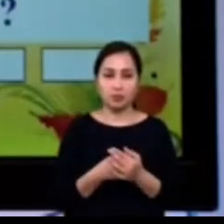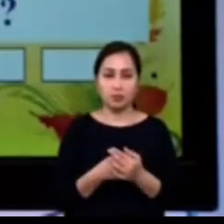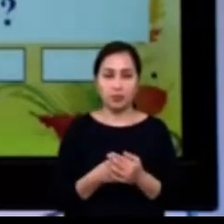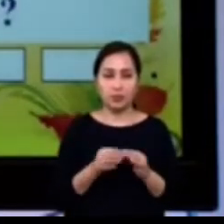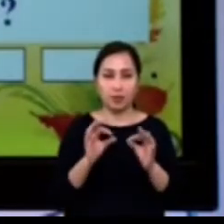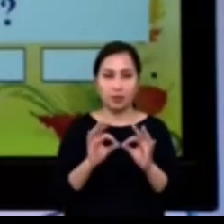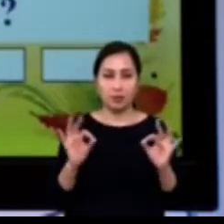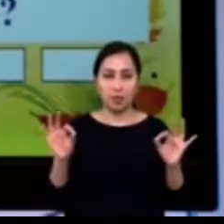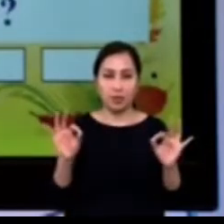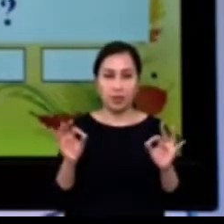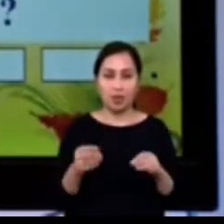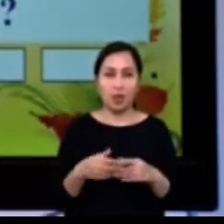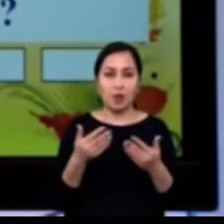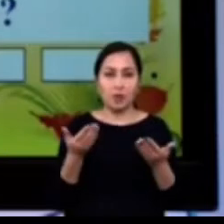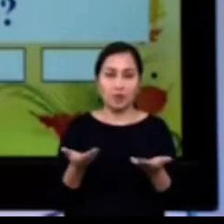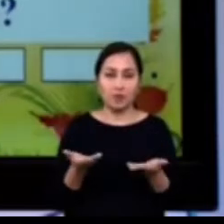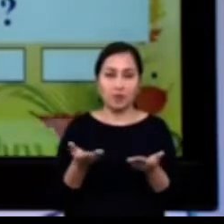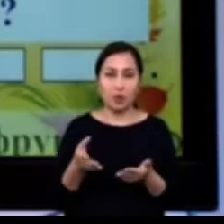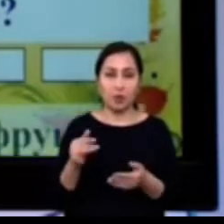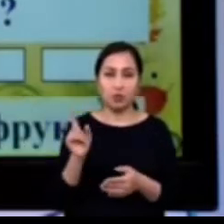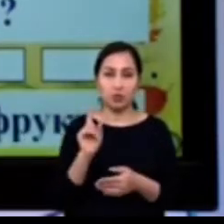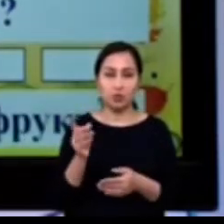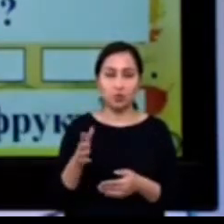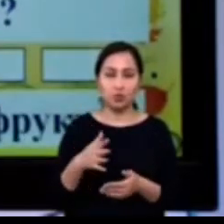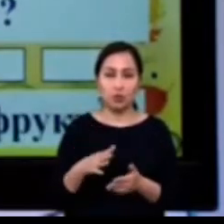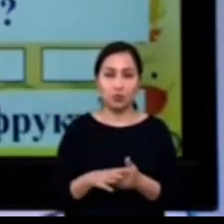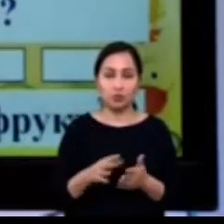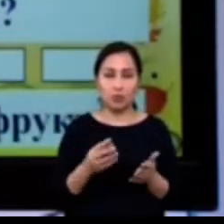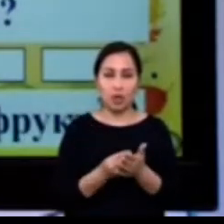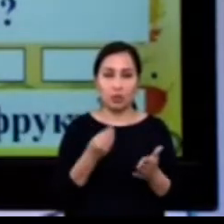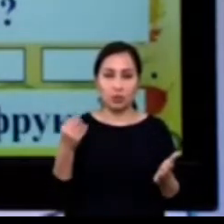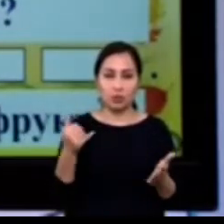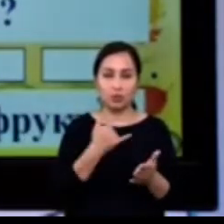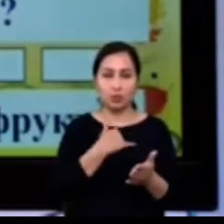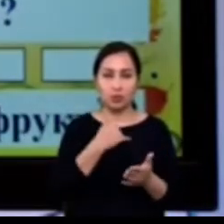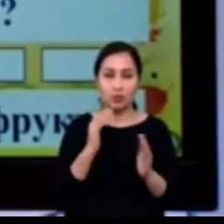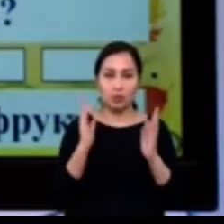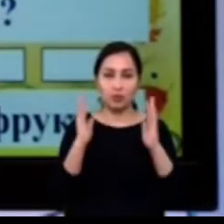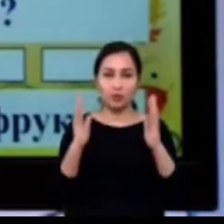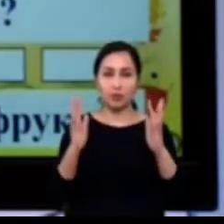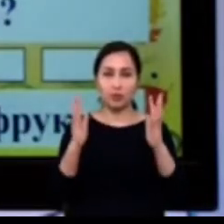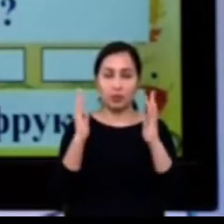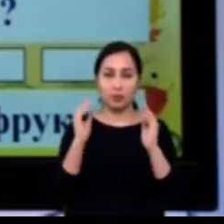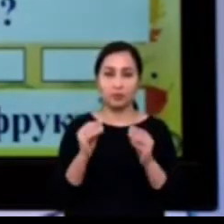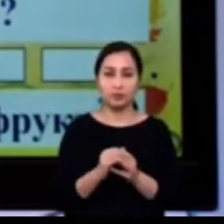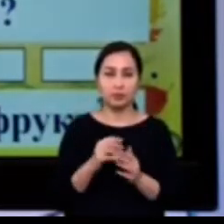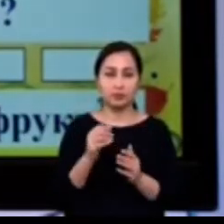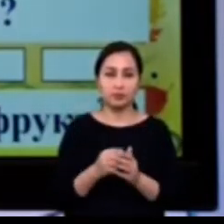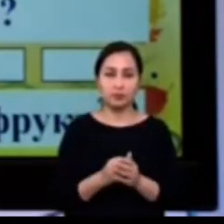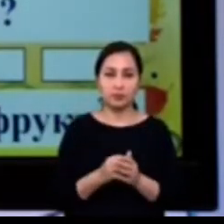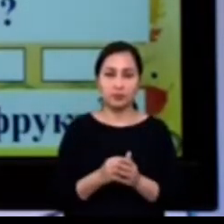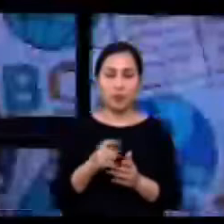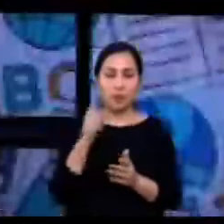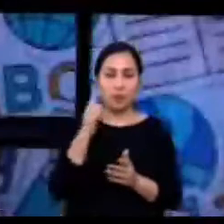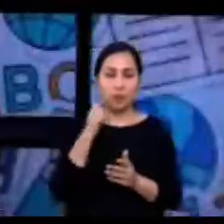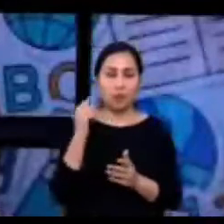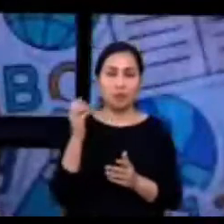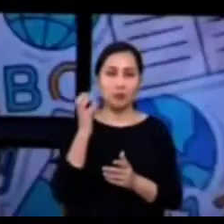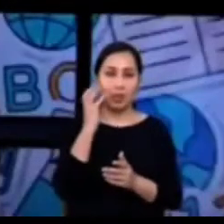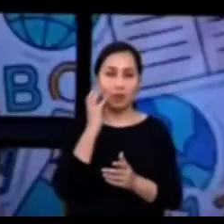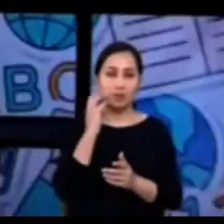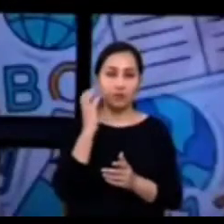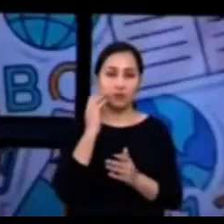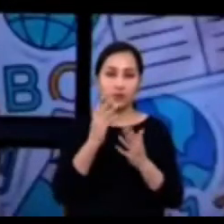получилось? Замечательно. А вот что получилось у меня. В саду поспели фрукты.